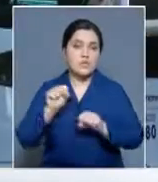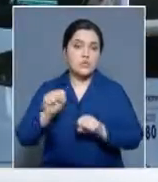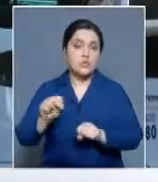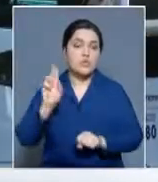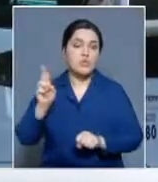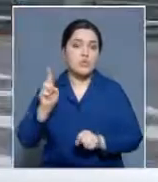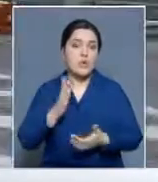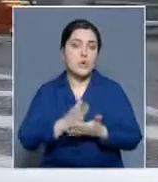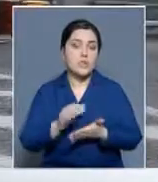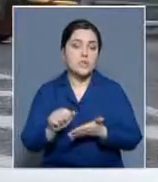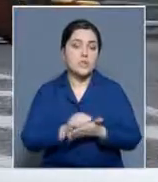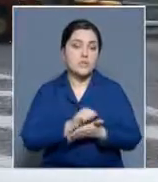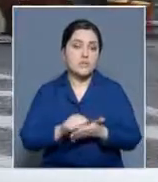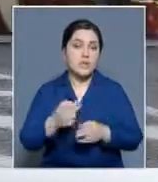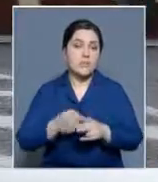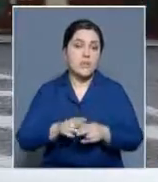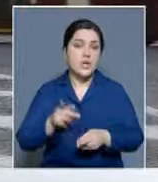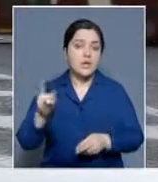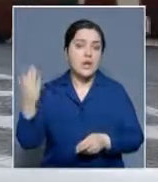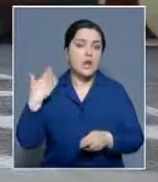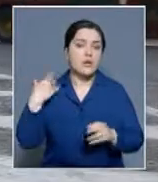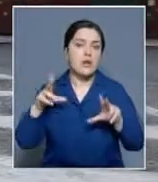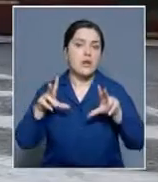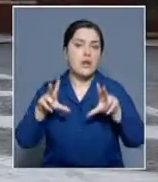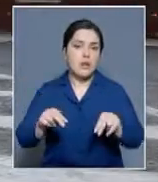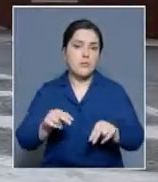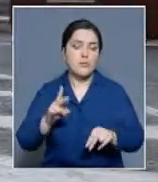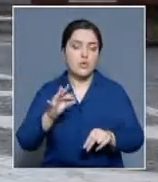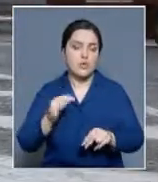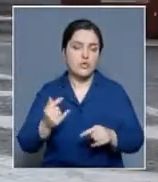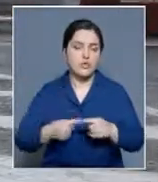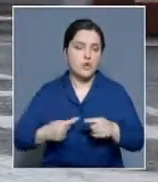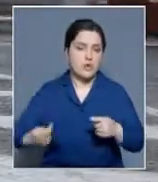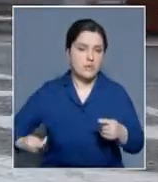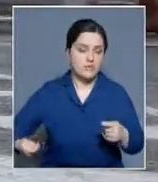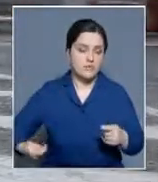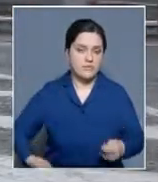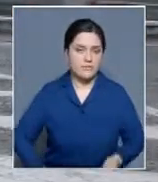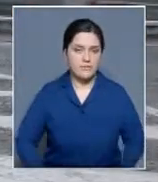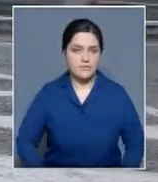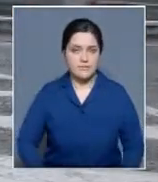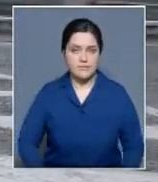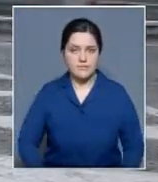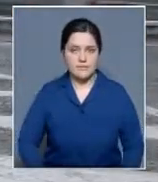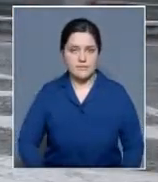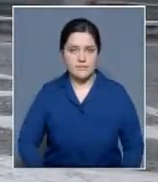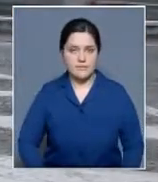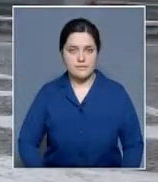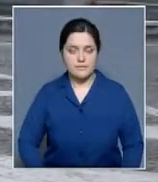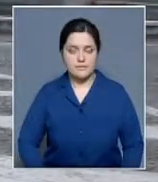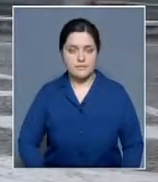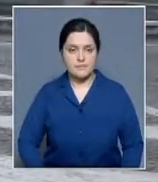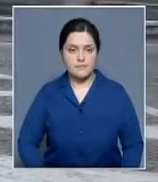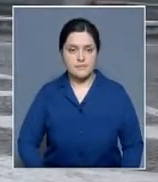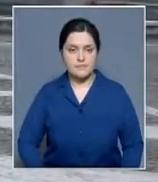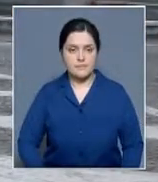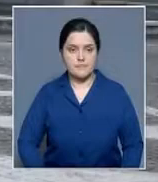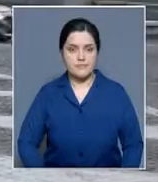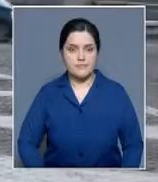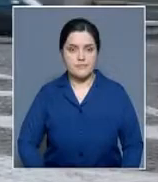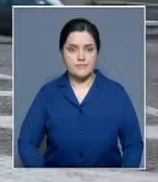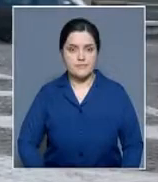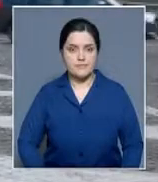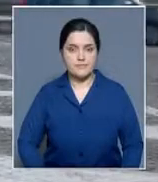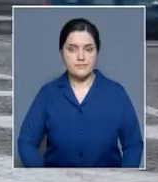лицензии. Эти меры таксистам давно были обещаны, но откладываются из года в год. Юлия Гончар, Массимилиано Вольпе, Хабар